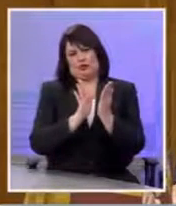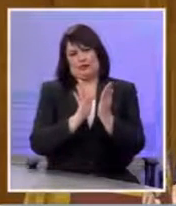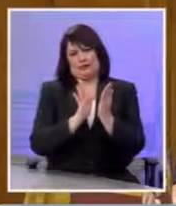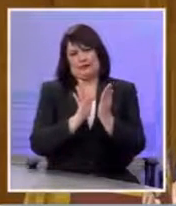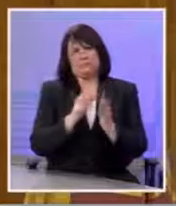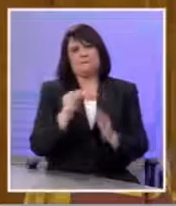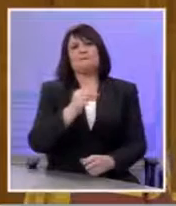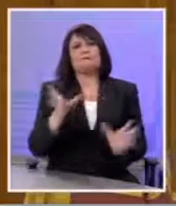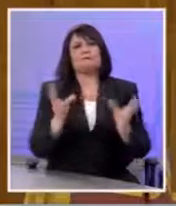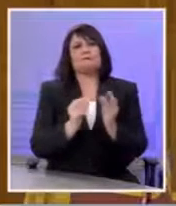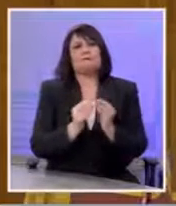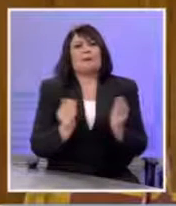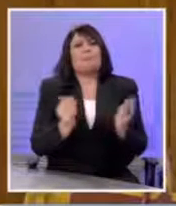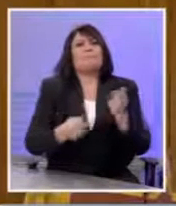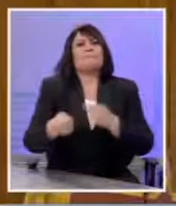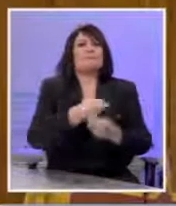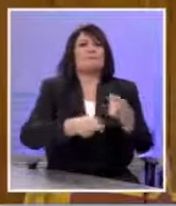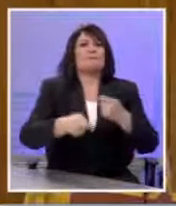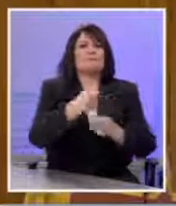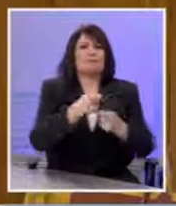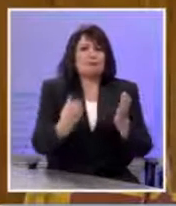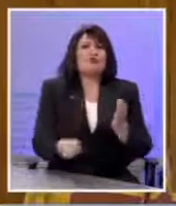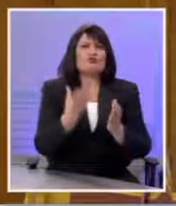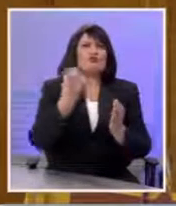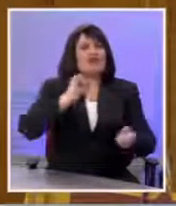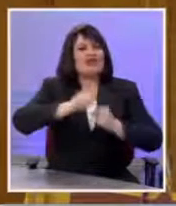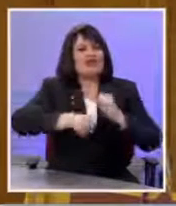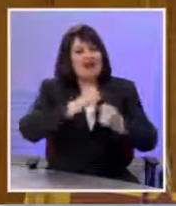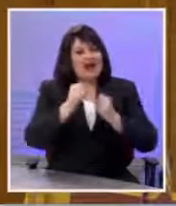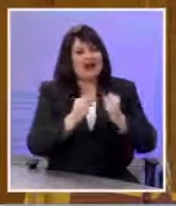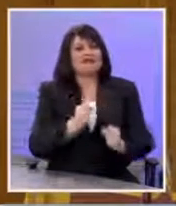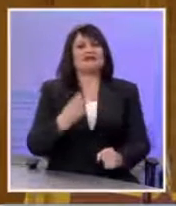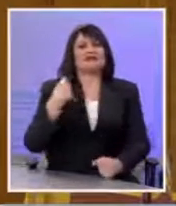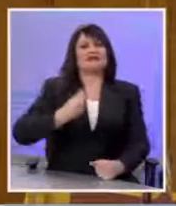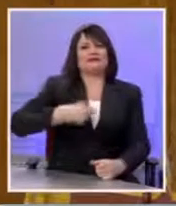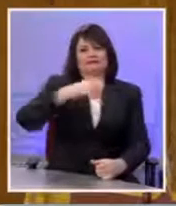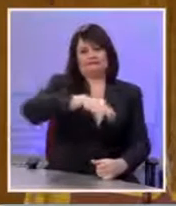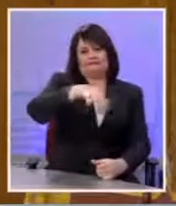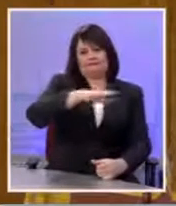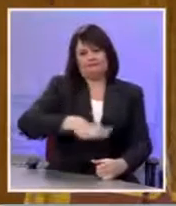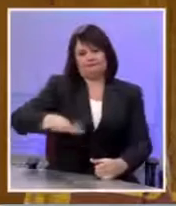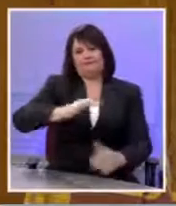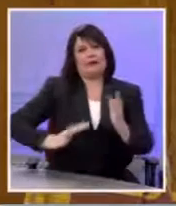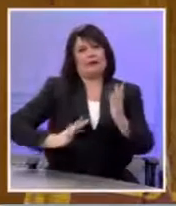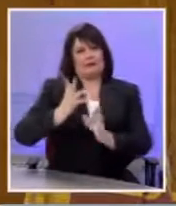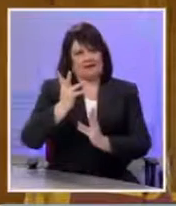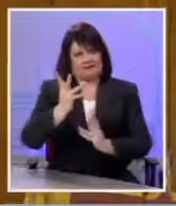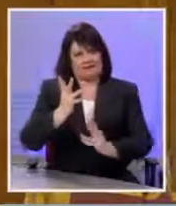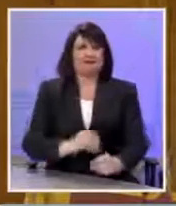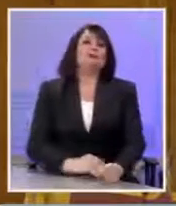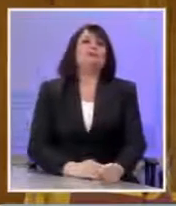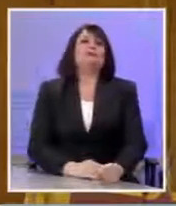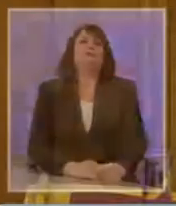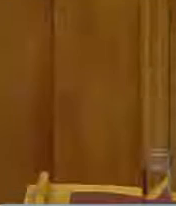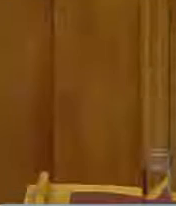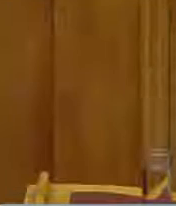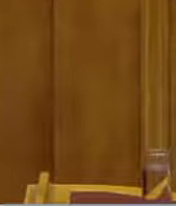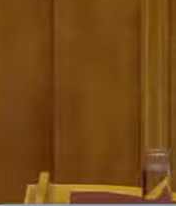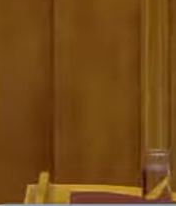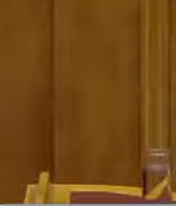στον τομέα των μικρών επιχειρήσεων, των καινοτόμων δράσεων, της τοπικής και περιφερειακής ανάπτυξης κλπ. Ήδη έχει